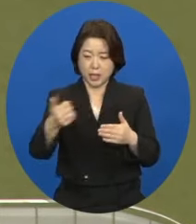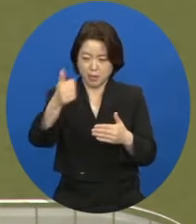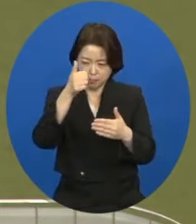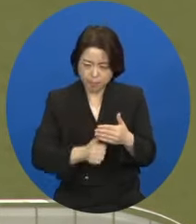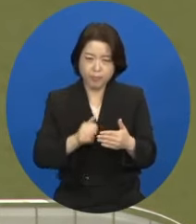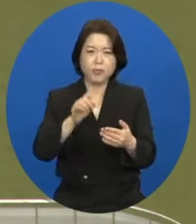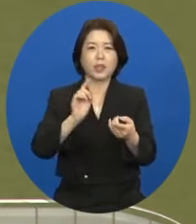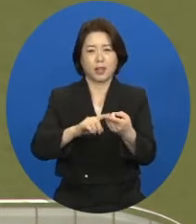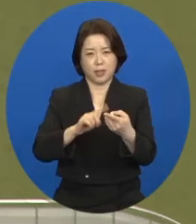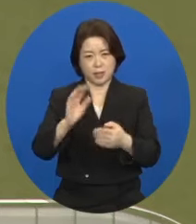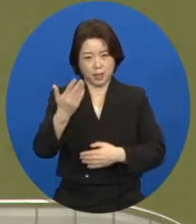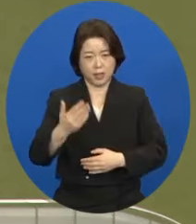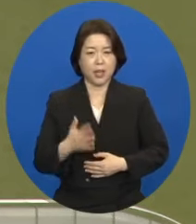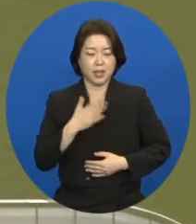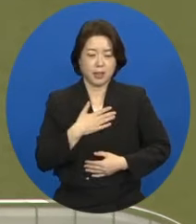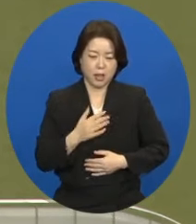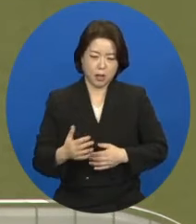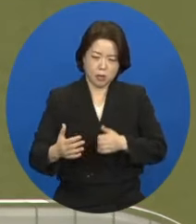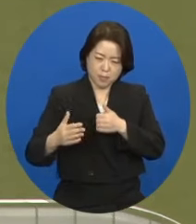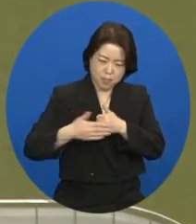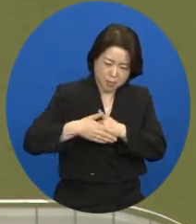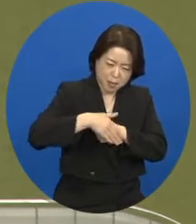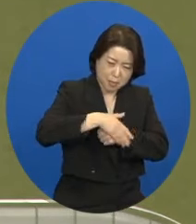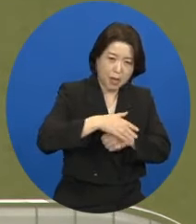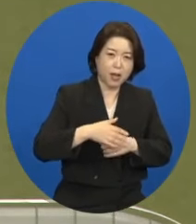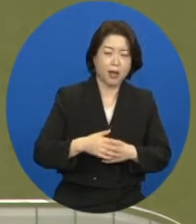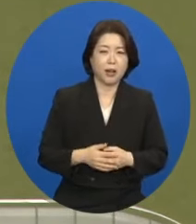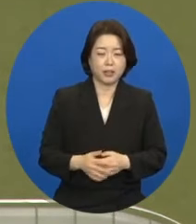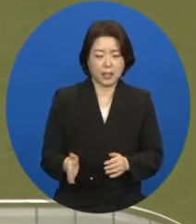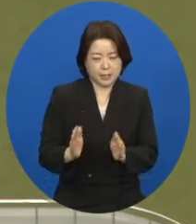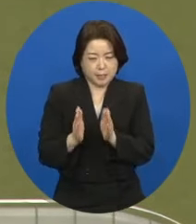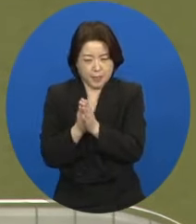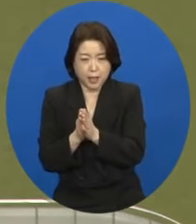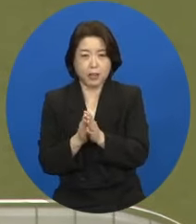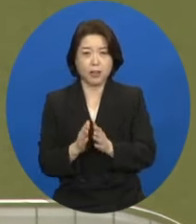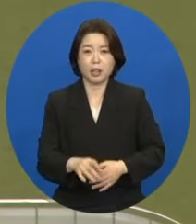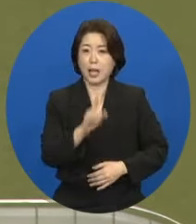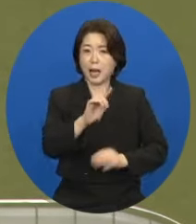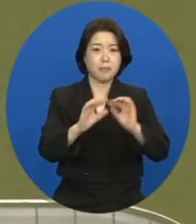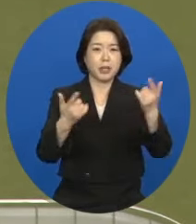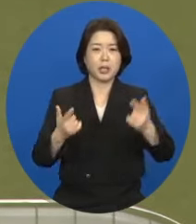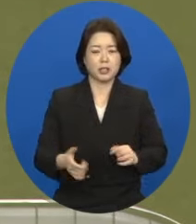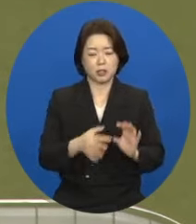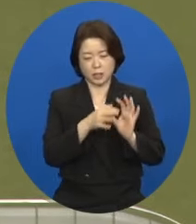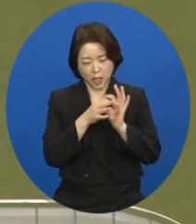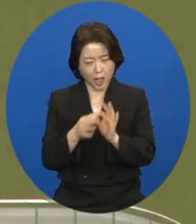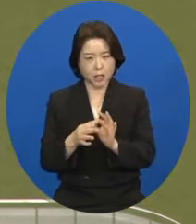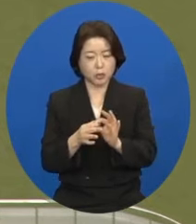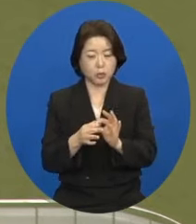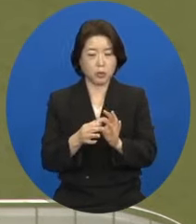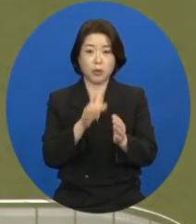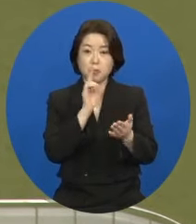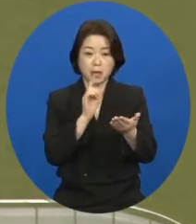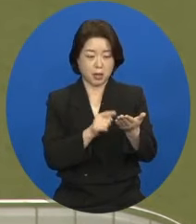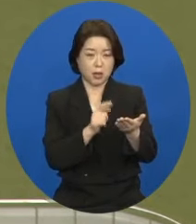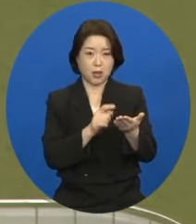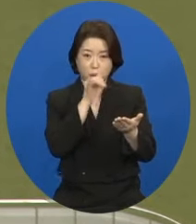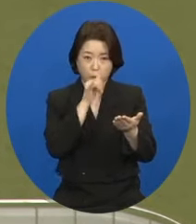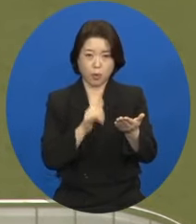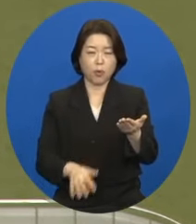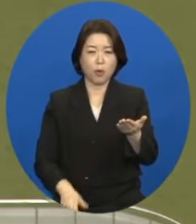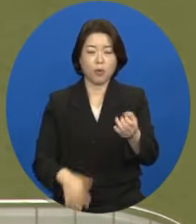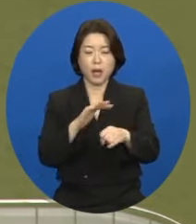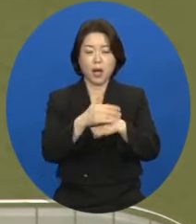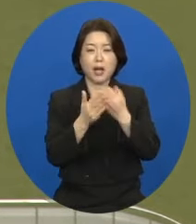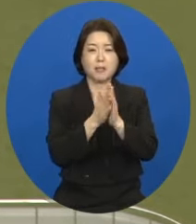있어라, 내게 붙어 있으라, 이것은 한 번이 아니고요 두 번이 아니고요 계속이죠. 어떻게 해요? 하나님의